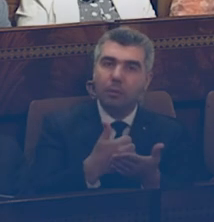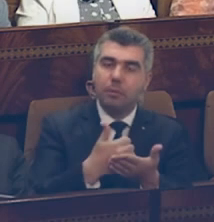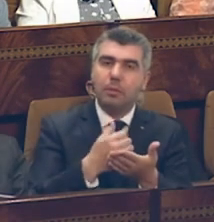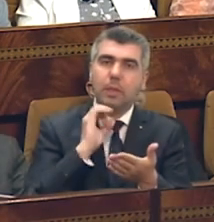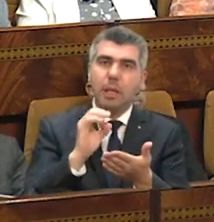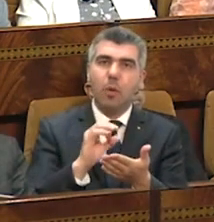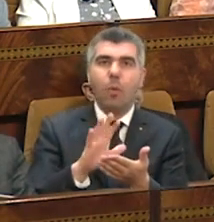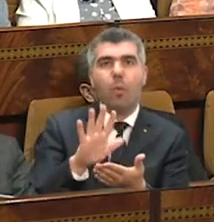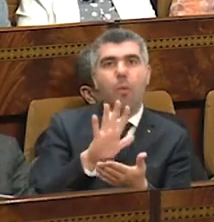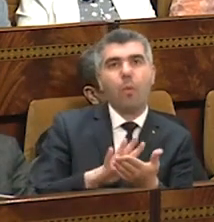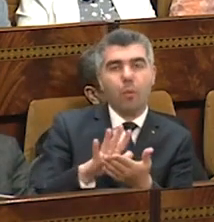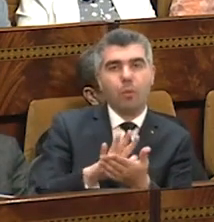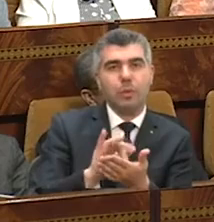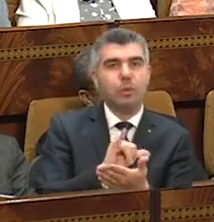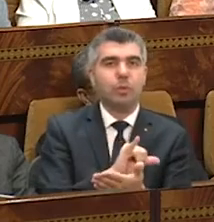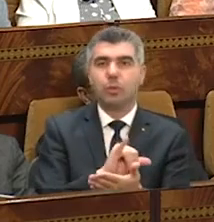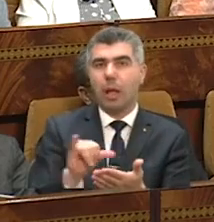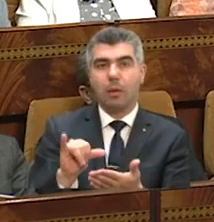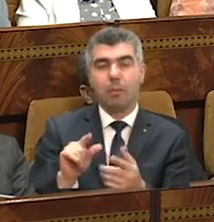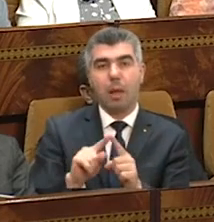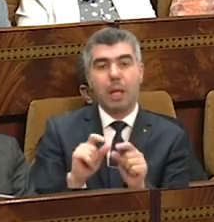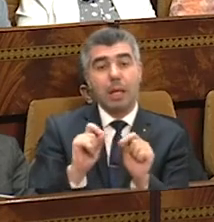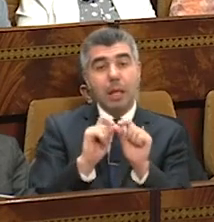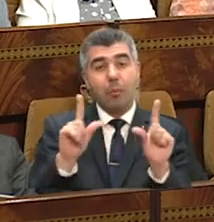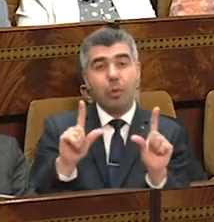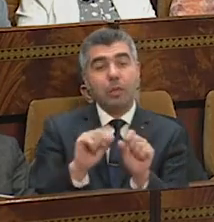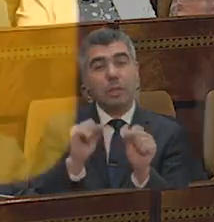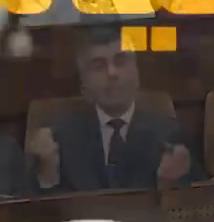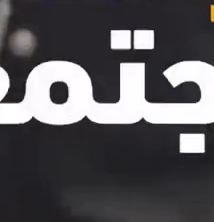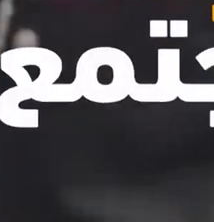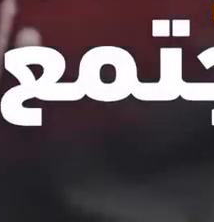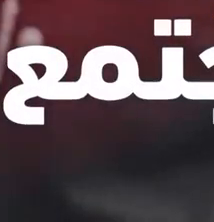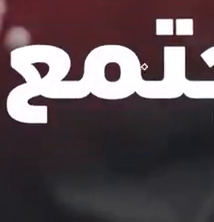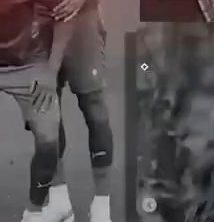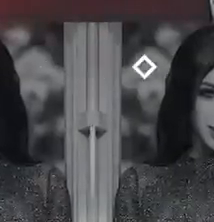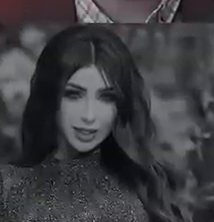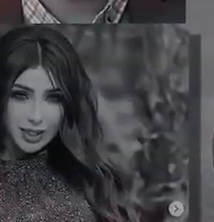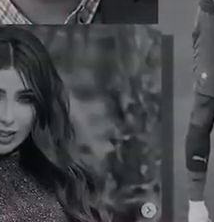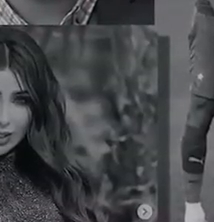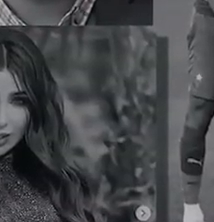كتليقش كذلك بطموحات النموذج التنموي اللي كنتم مشرفين عليها السيد الوزير.